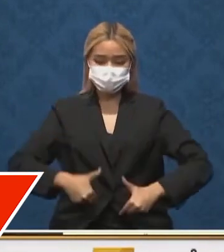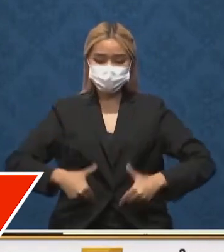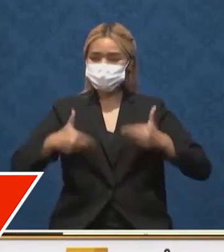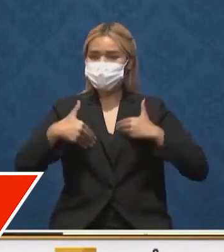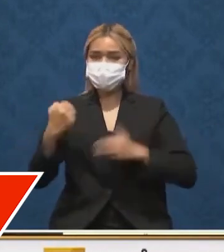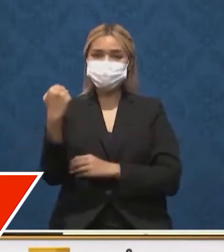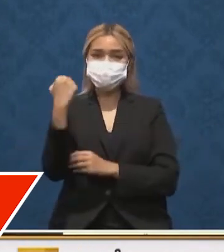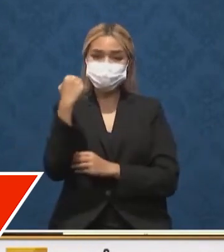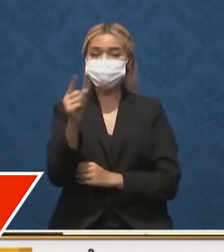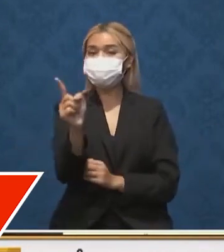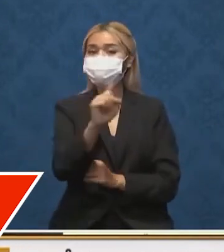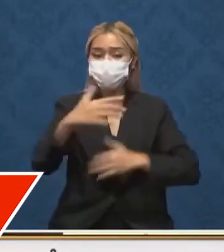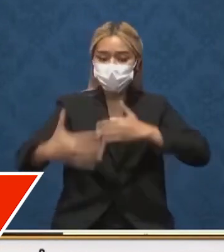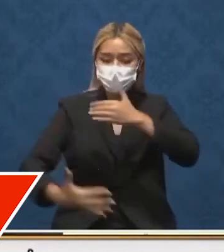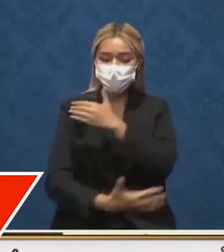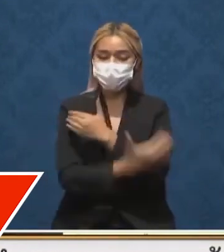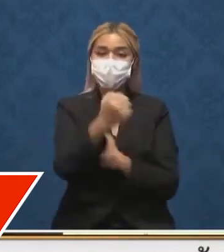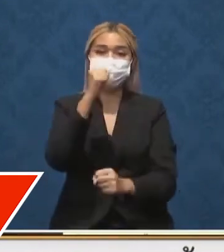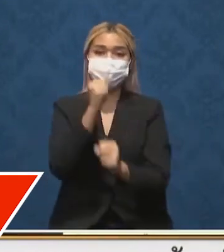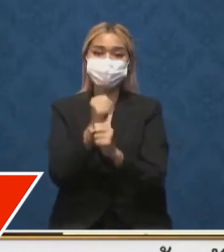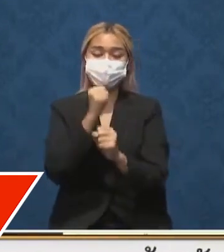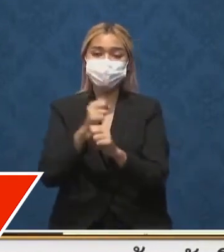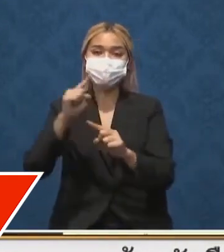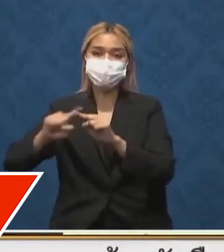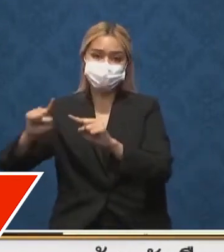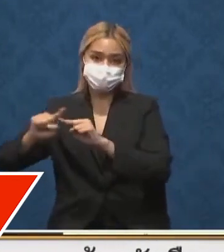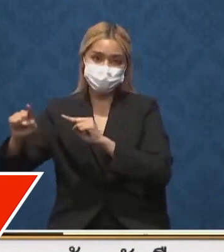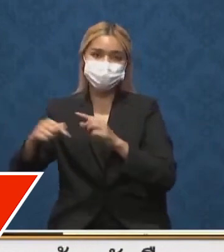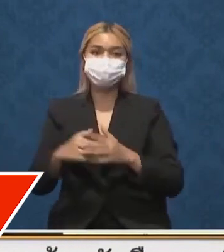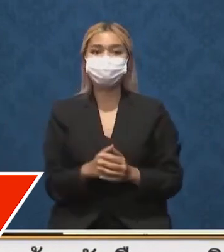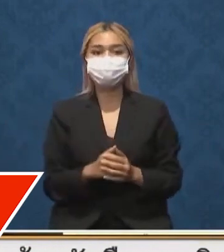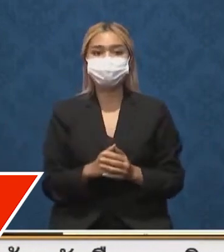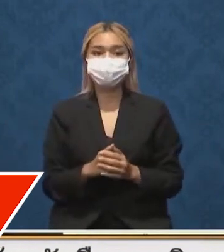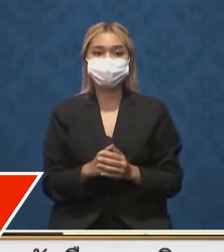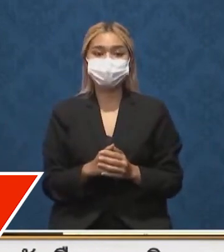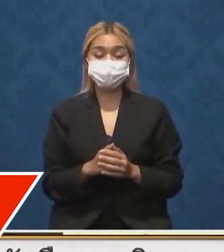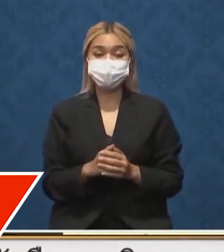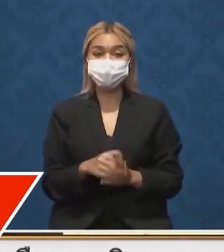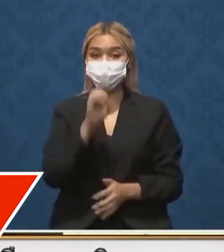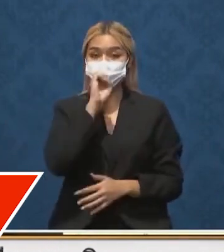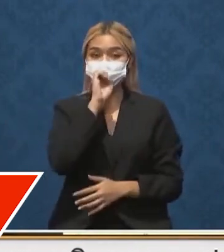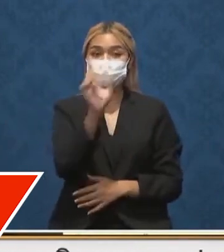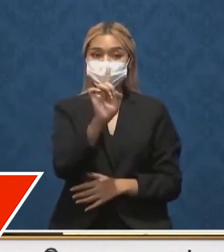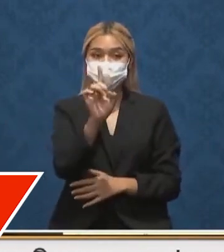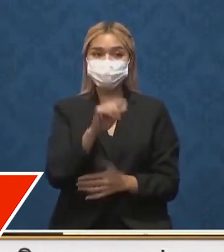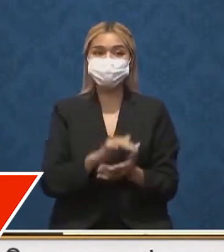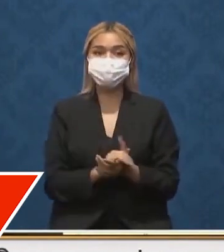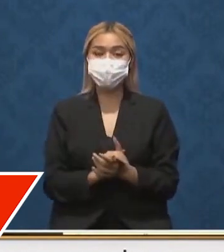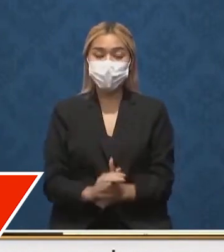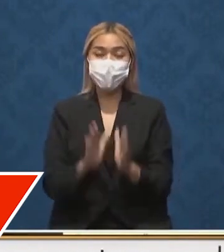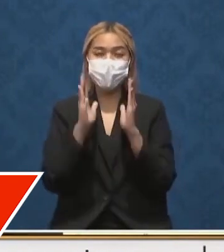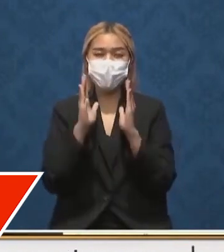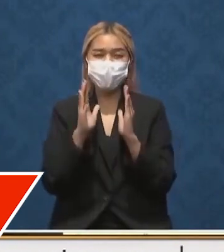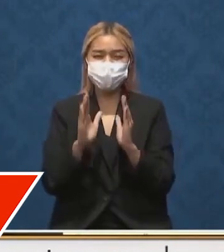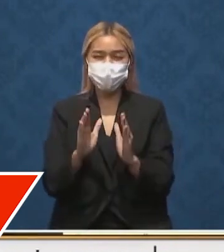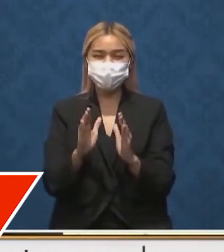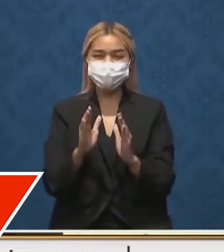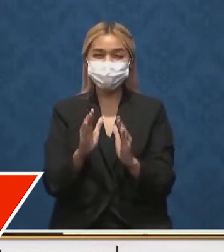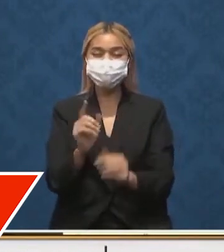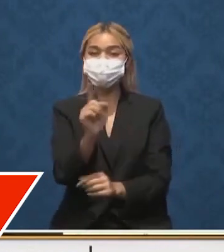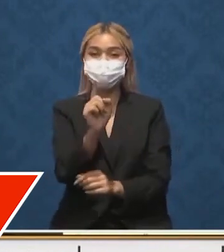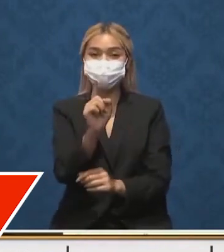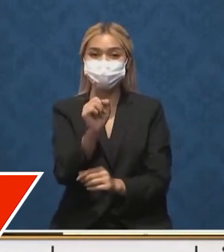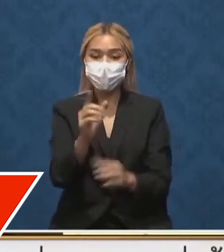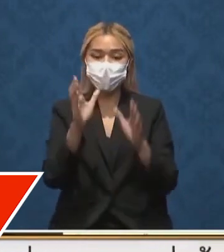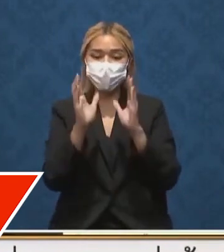ประเด็นของโอกาสของคนเล็กคนน้อยเดี๋ยวผมพูดถึงว่าคนเล็กคนน้อยที่ผมกล่าวถึงนี่คือคน